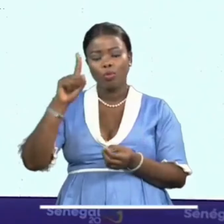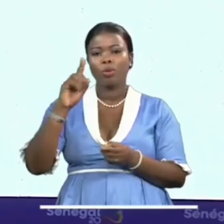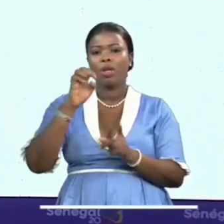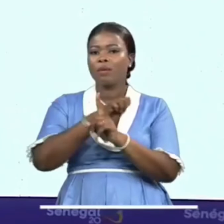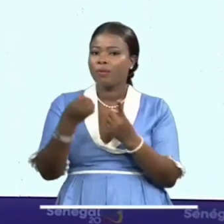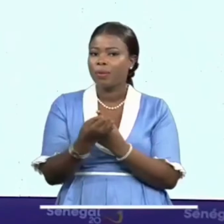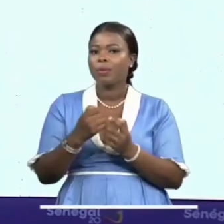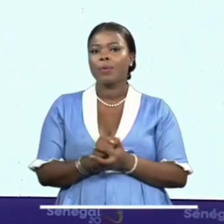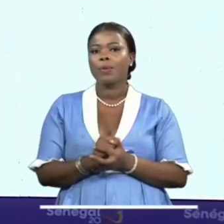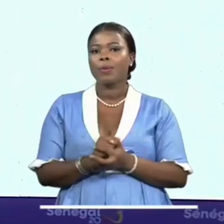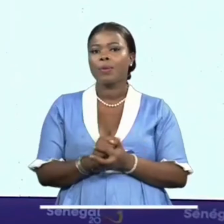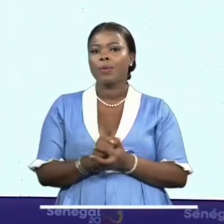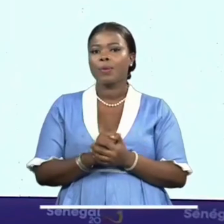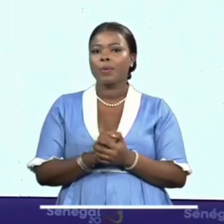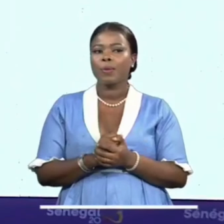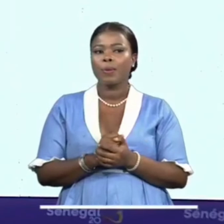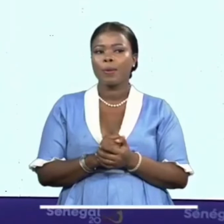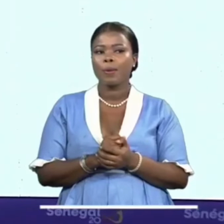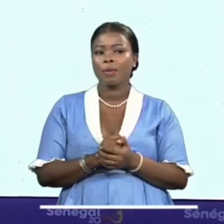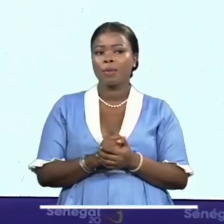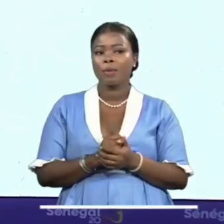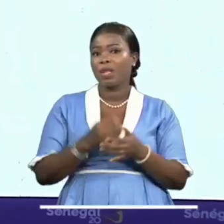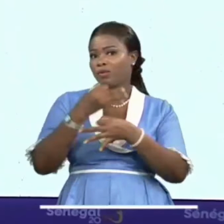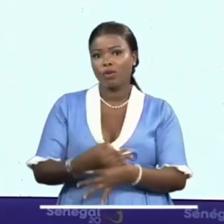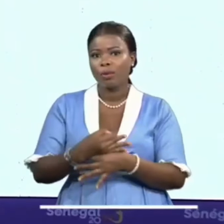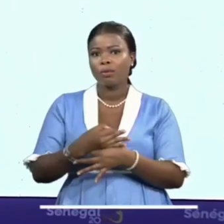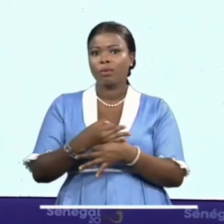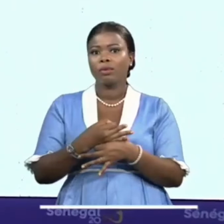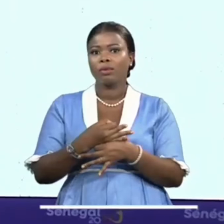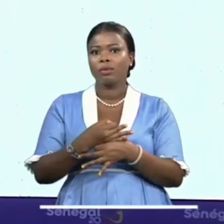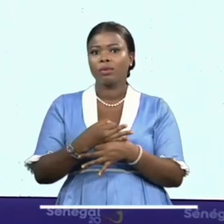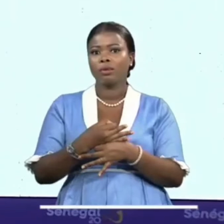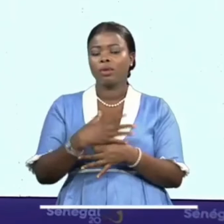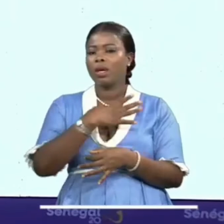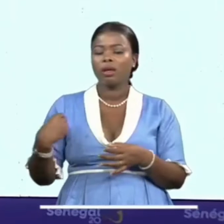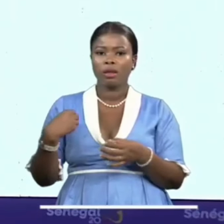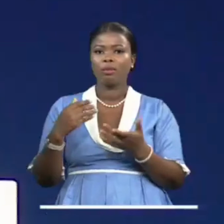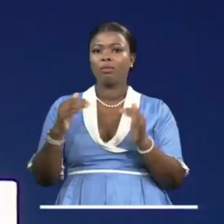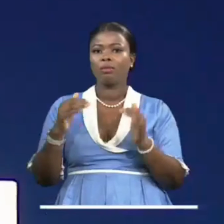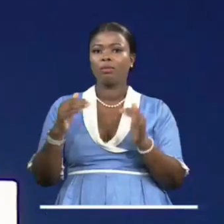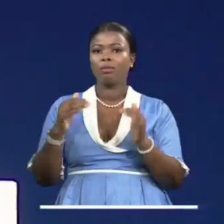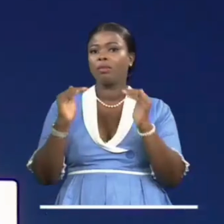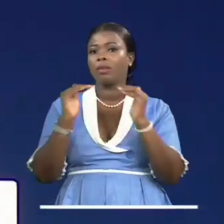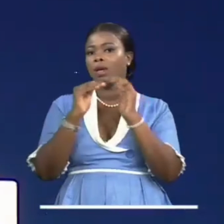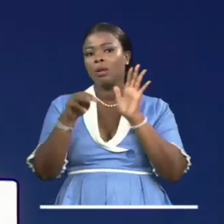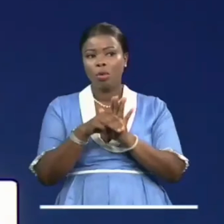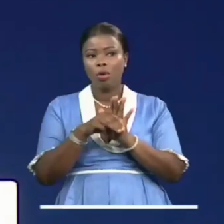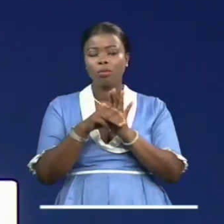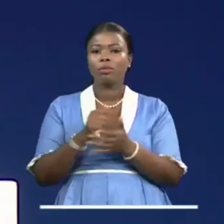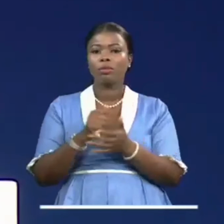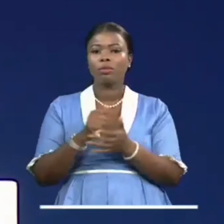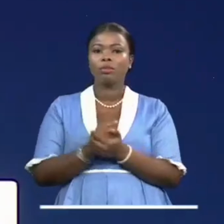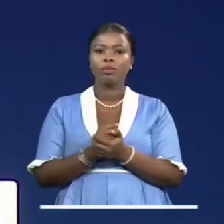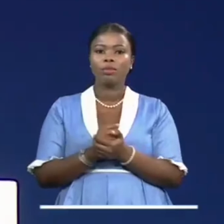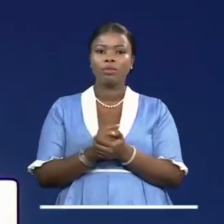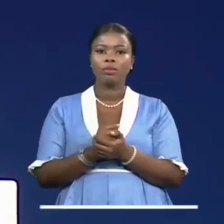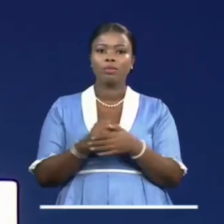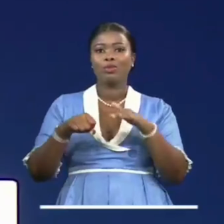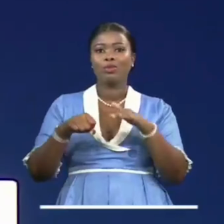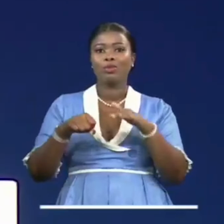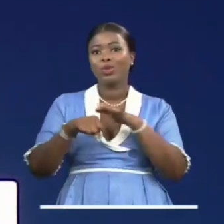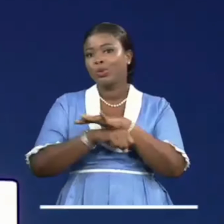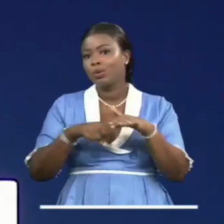de prix spéculatives c'est fondamental et également nous comptons améliorer la balance courante et le sol extérieur